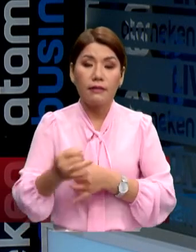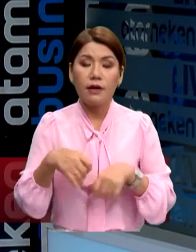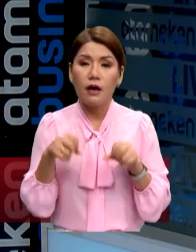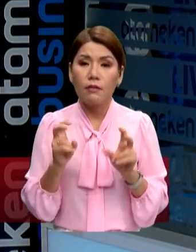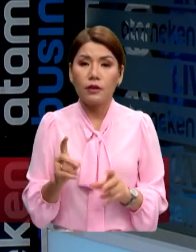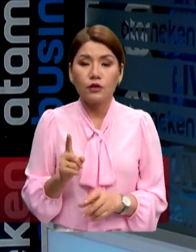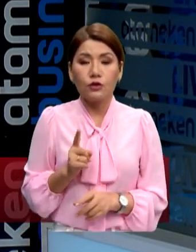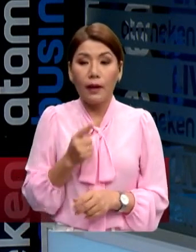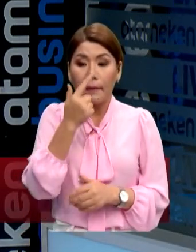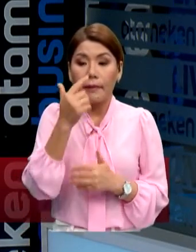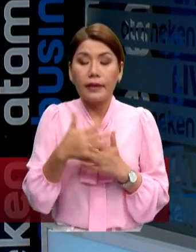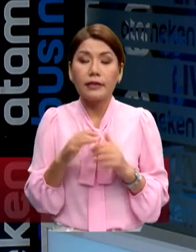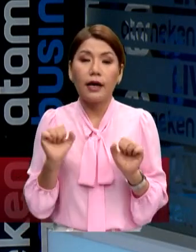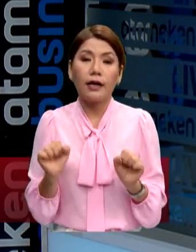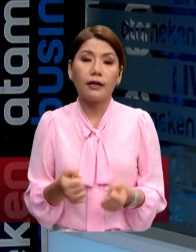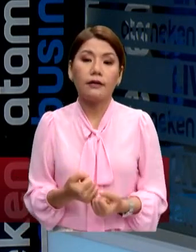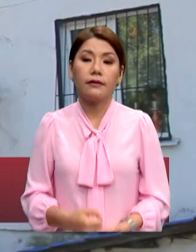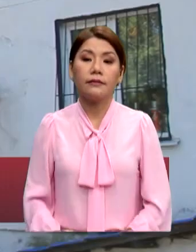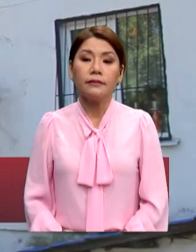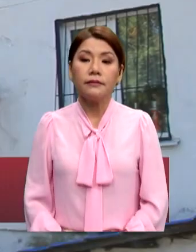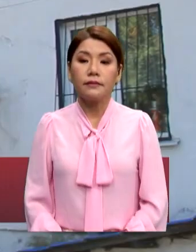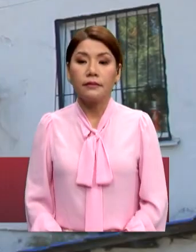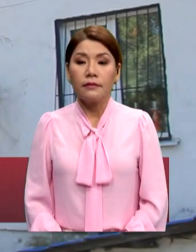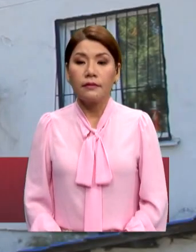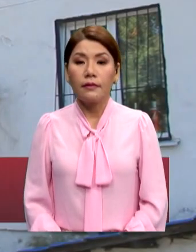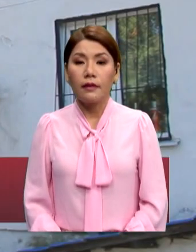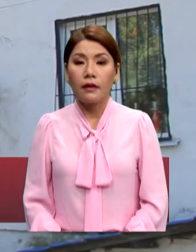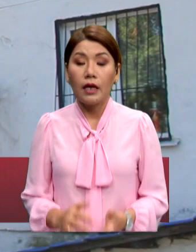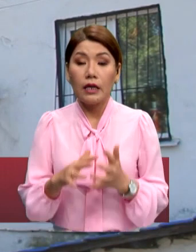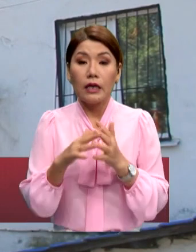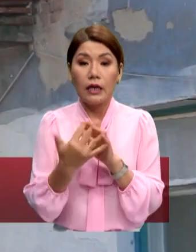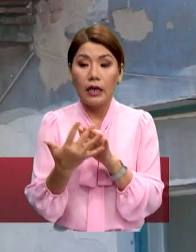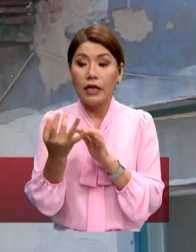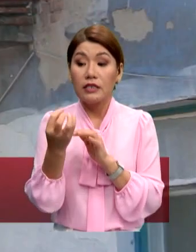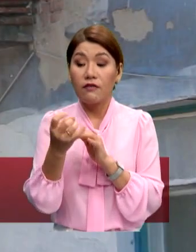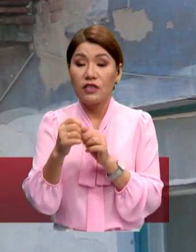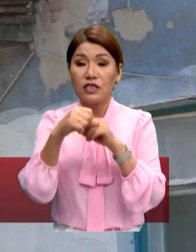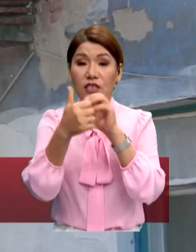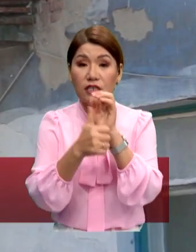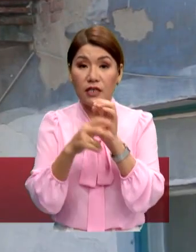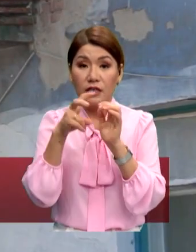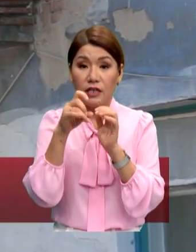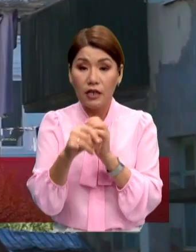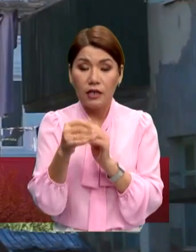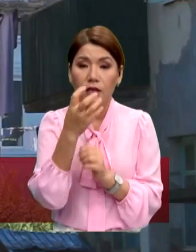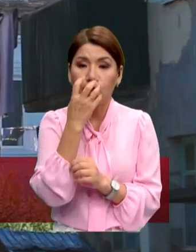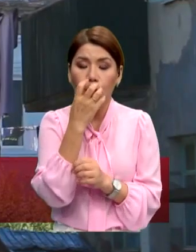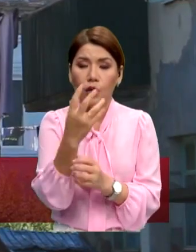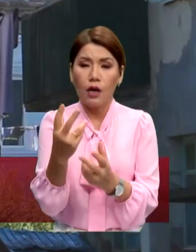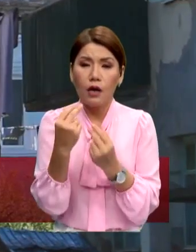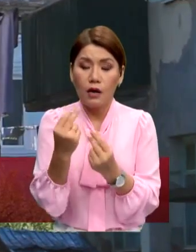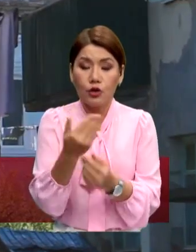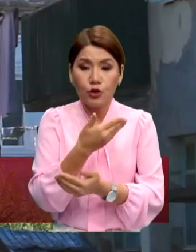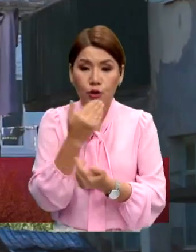ждут приближающихся холодов. В поселке Кирзавод вот уже 16 лет нет обещанного тепла. Кто-то